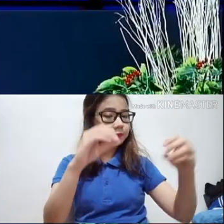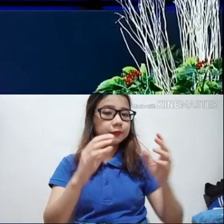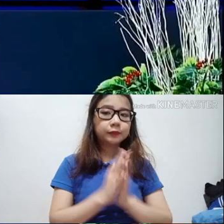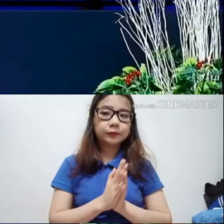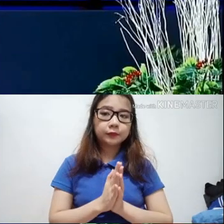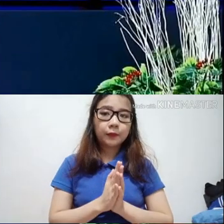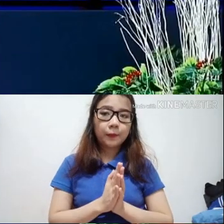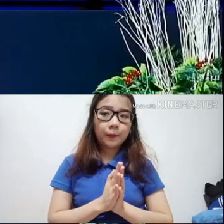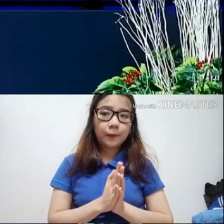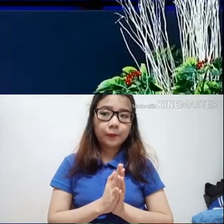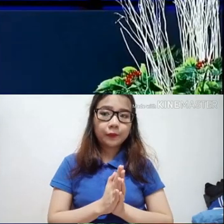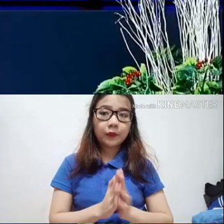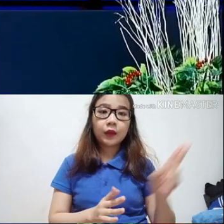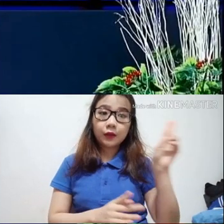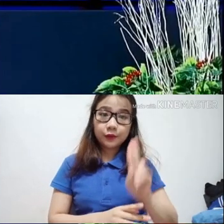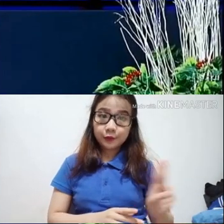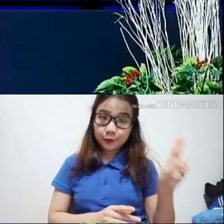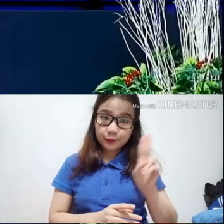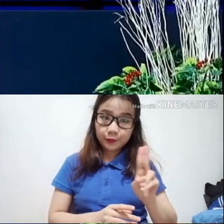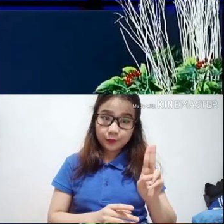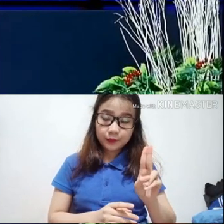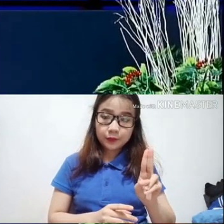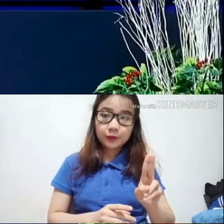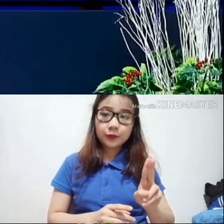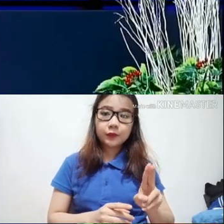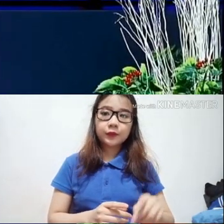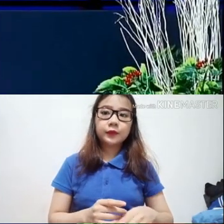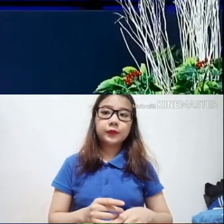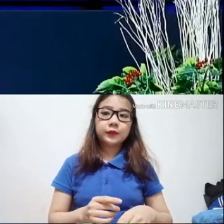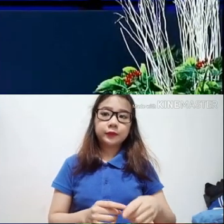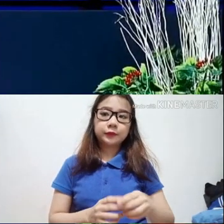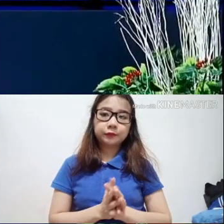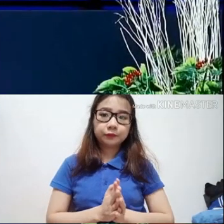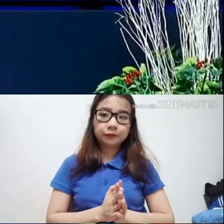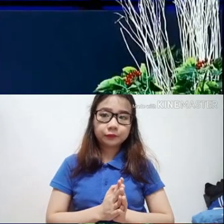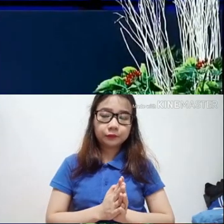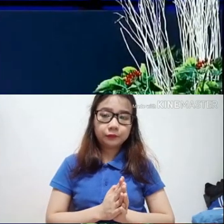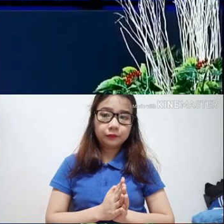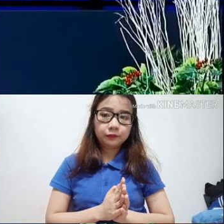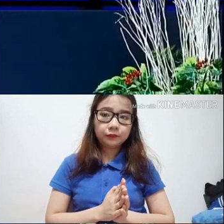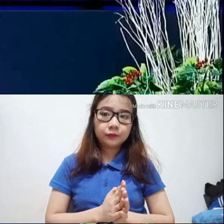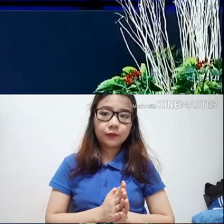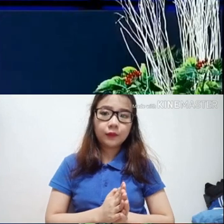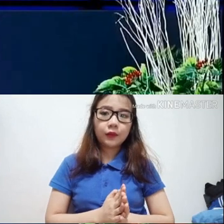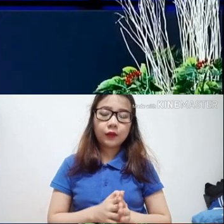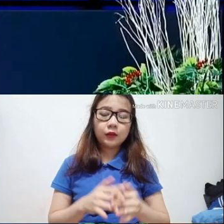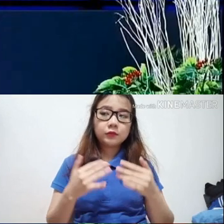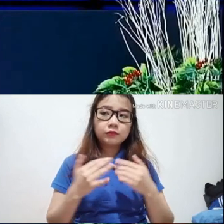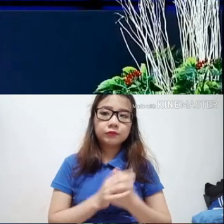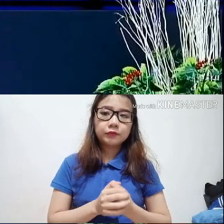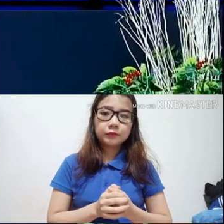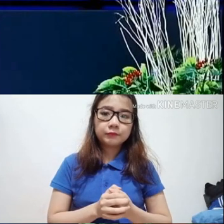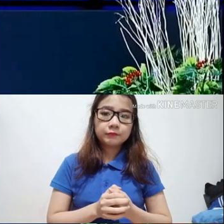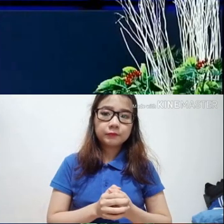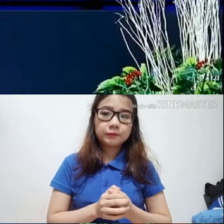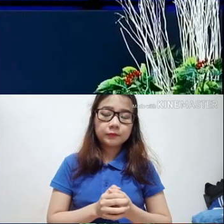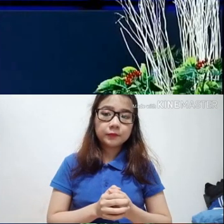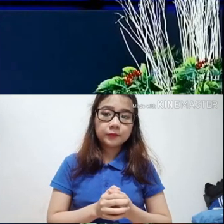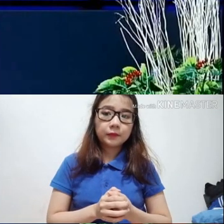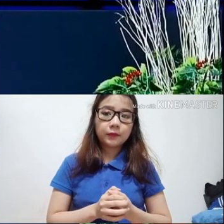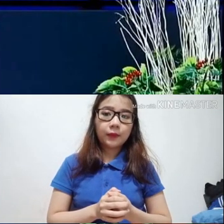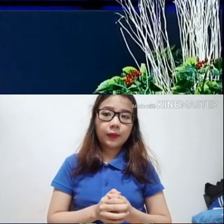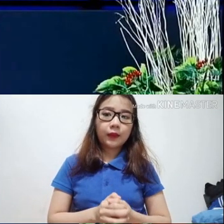ang ilang mga pamamaraan at tiyak po na sa ating pong pagiging tapat sa Panginoon, naroon po ang kanyang pagpapala dahil sa kabila po